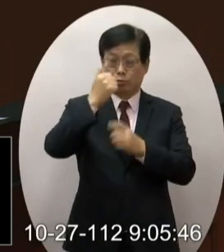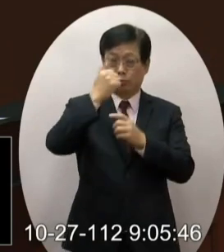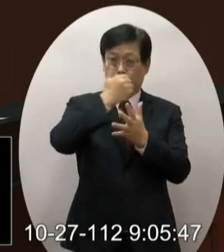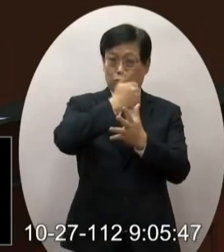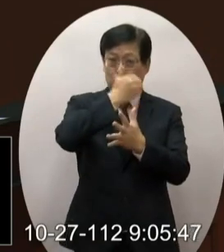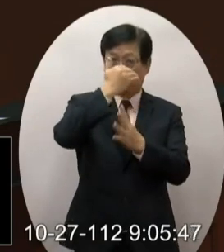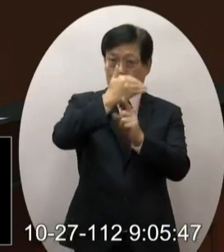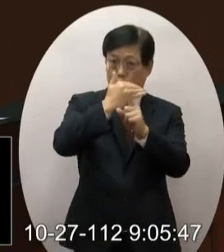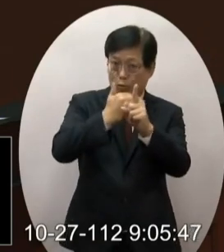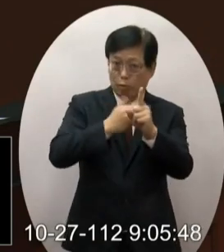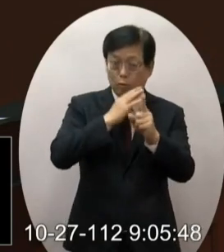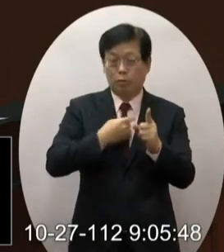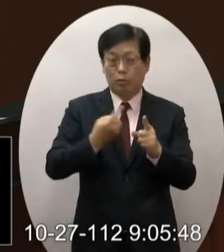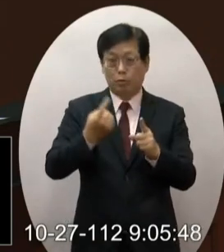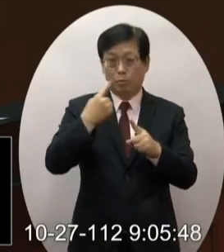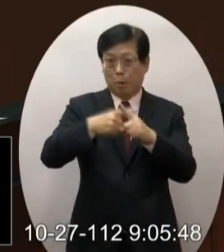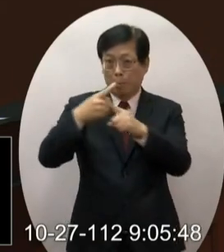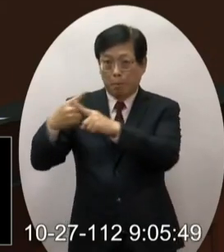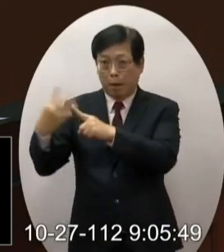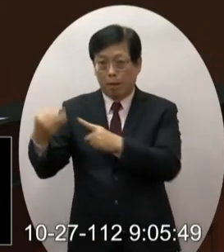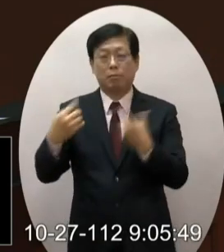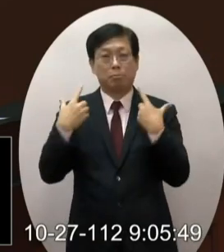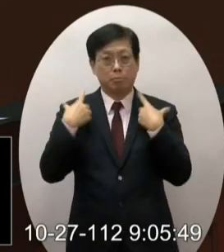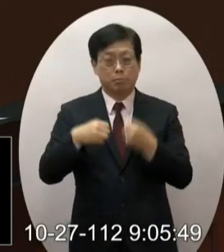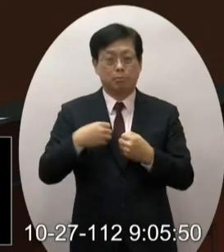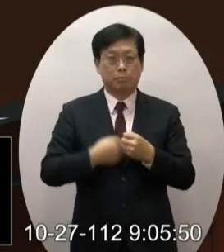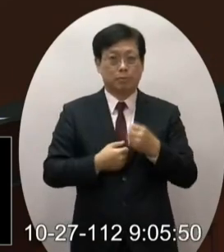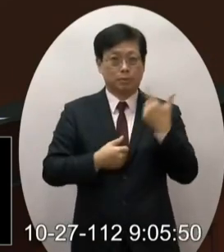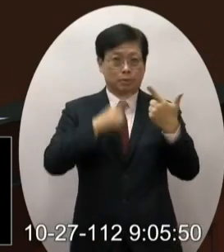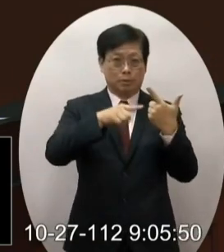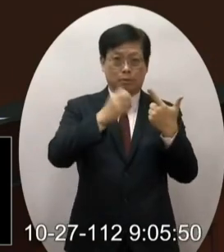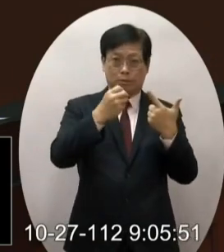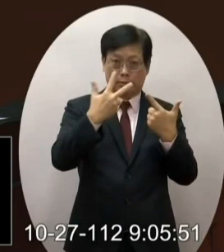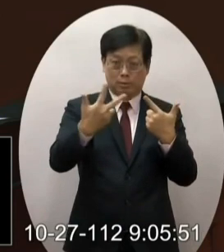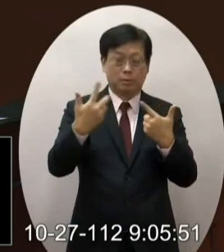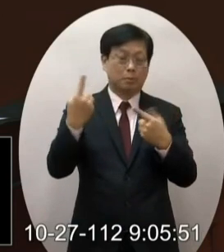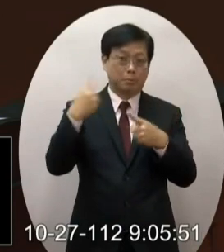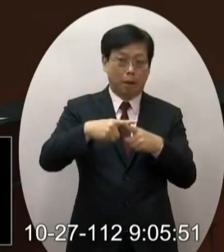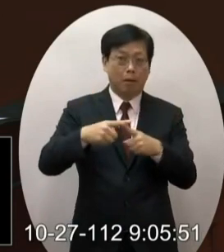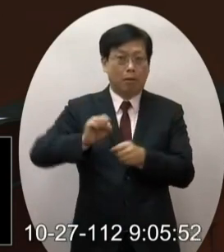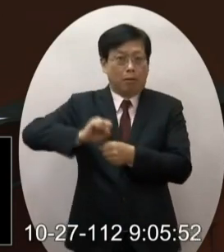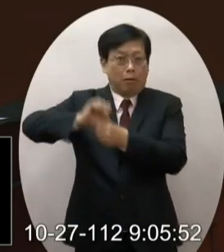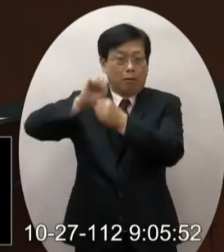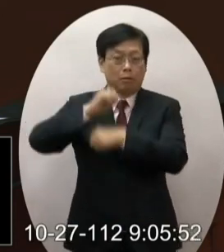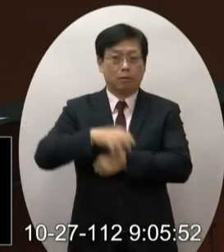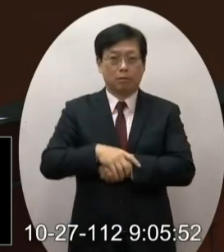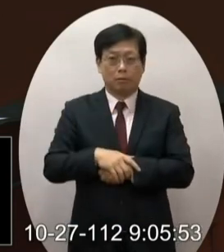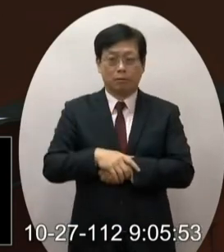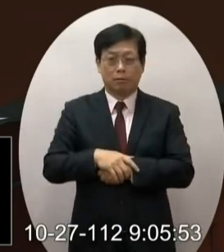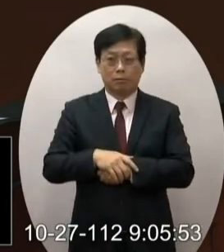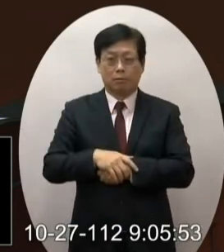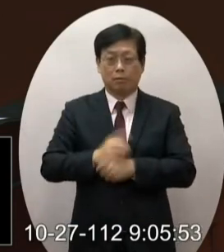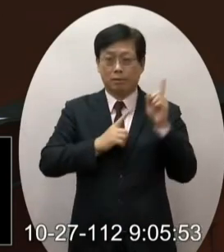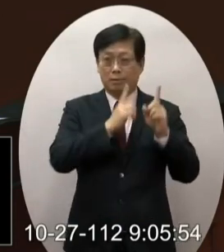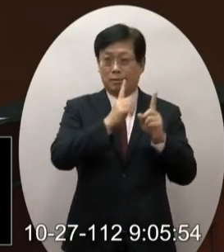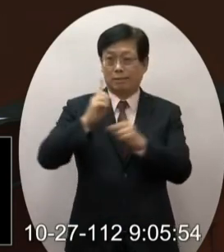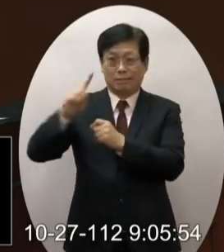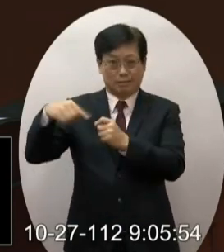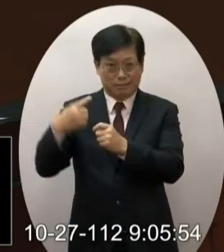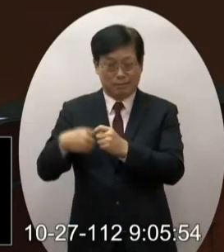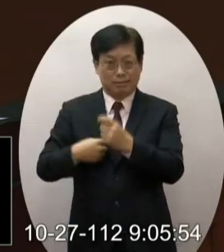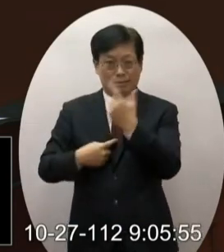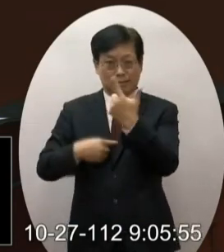差距的倍数则由6.07倍增加至111年